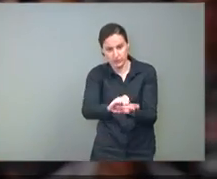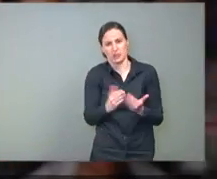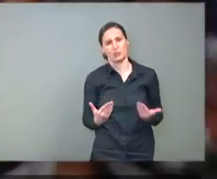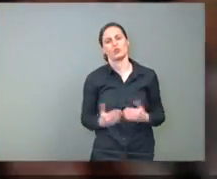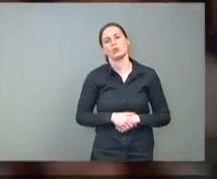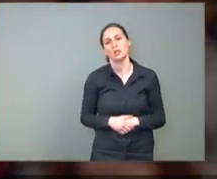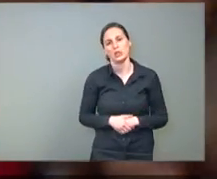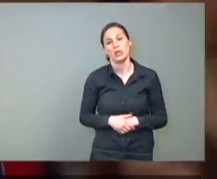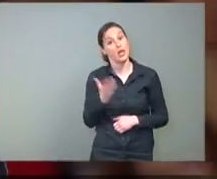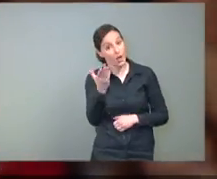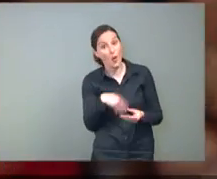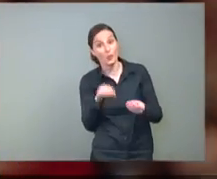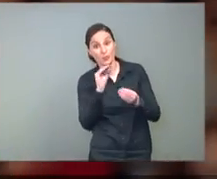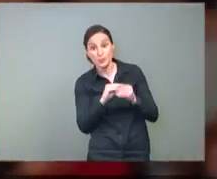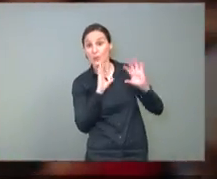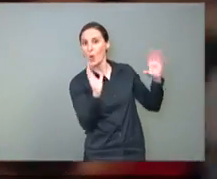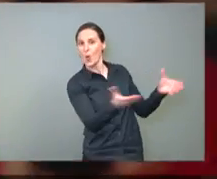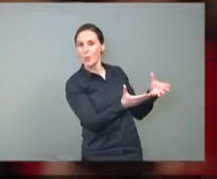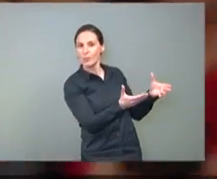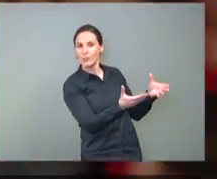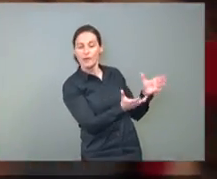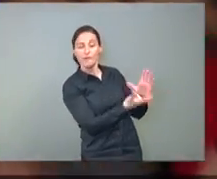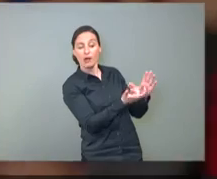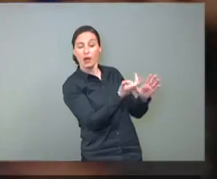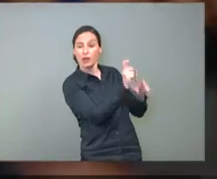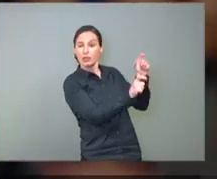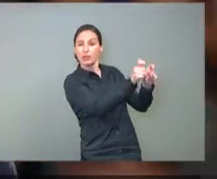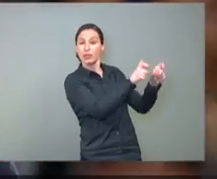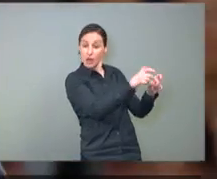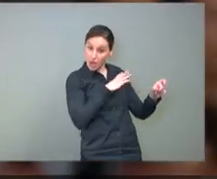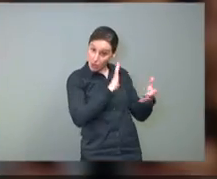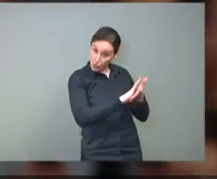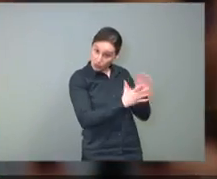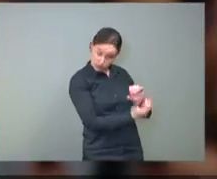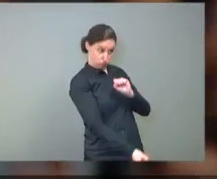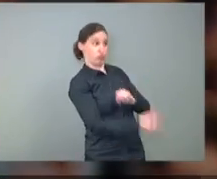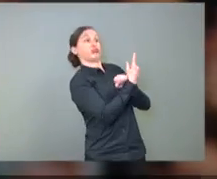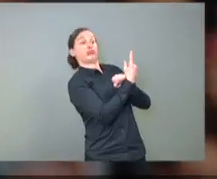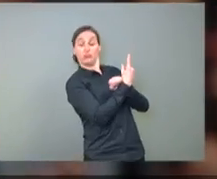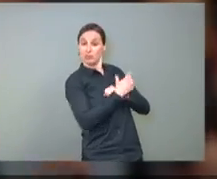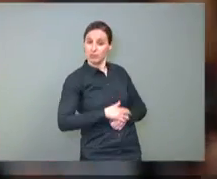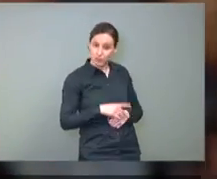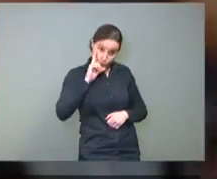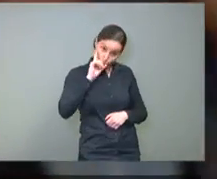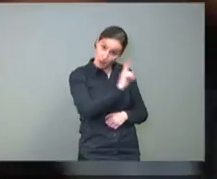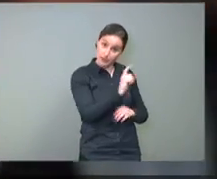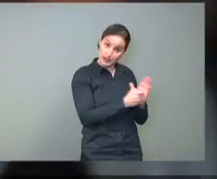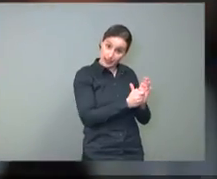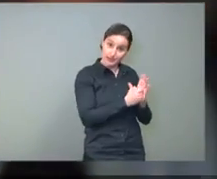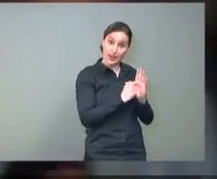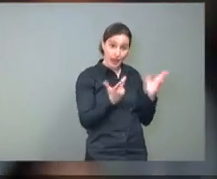brigands, vous avez les complices les plus improbables. Quand arrive l'heure de payer, c'est terminé, il n'y a plus